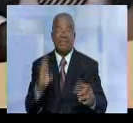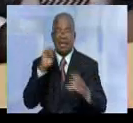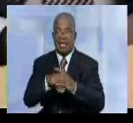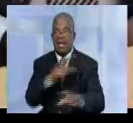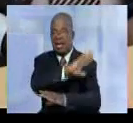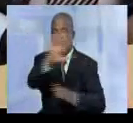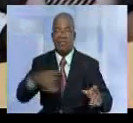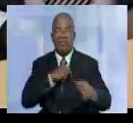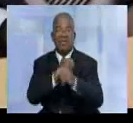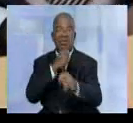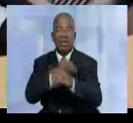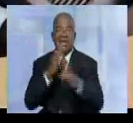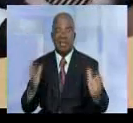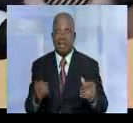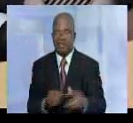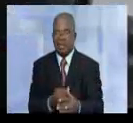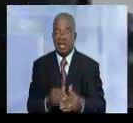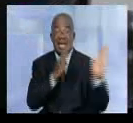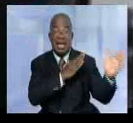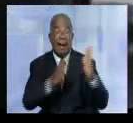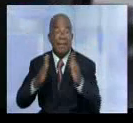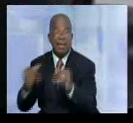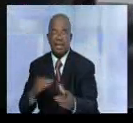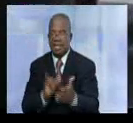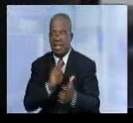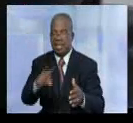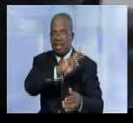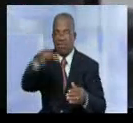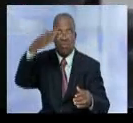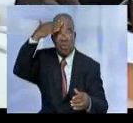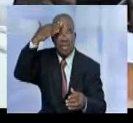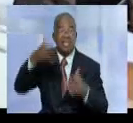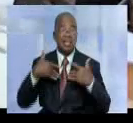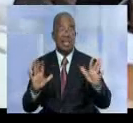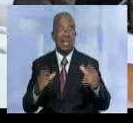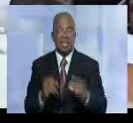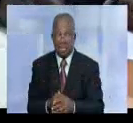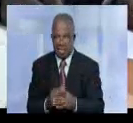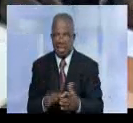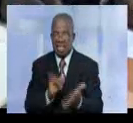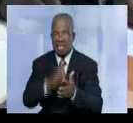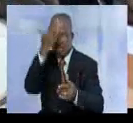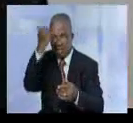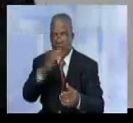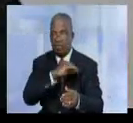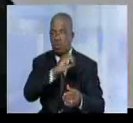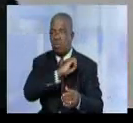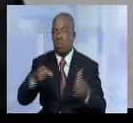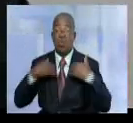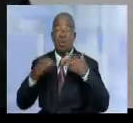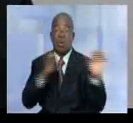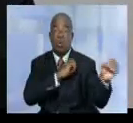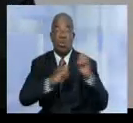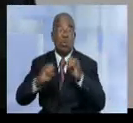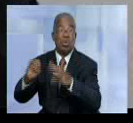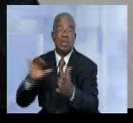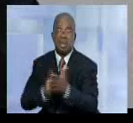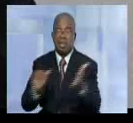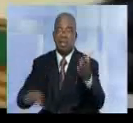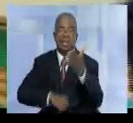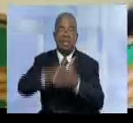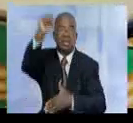à compléter, voire améliorer leurs acquis sur les techniques de suivi de projets, de rapports d'étape et la gestion des projets et